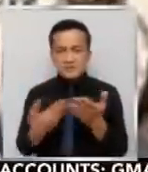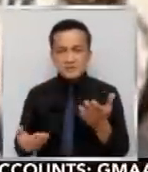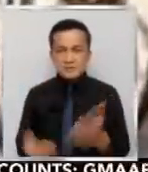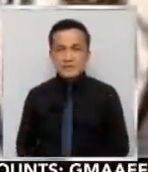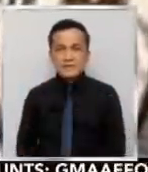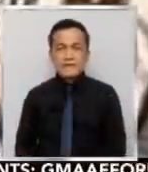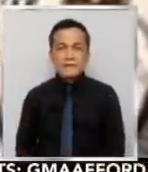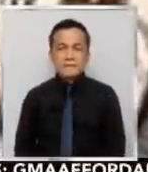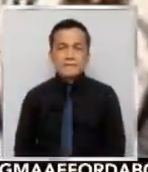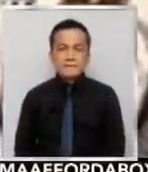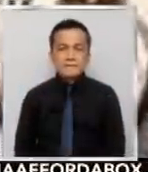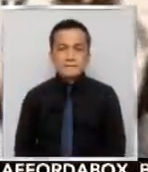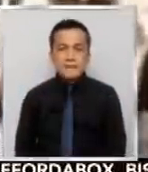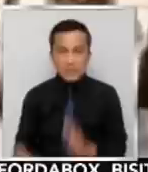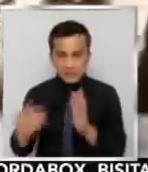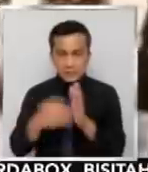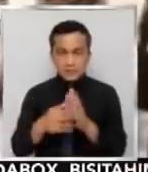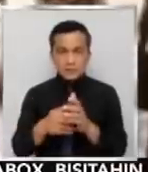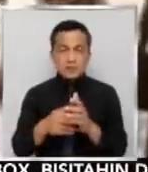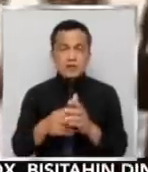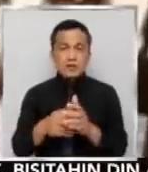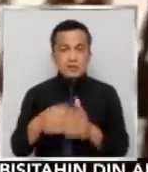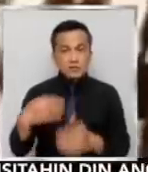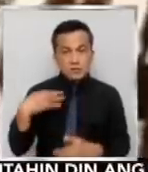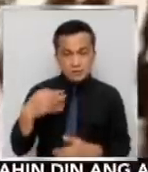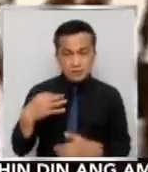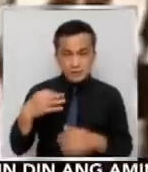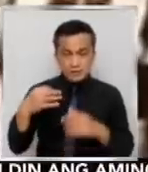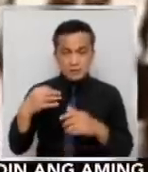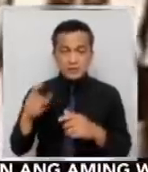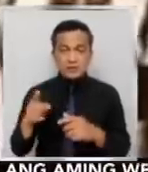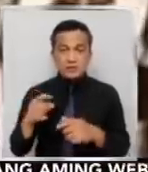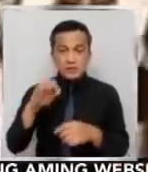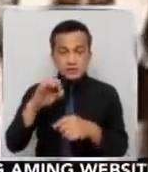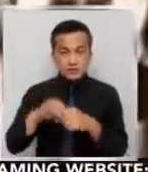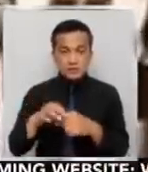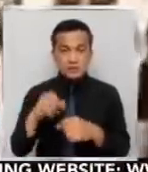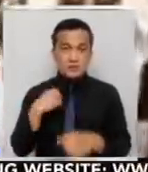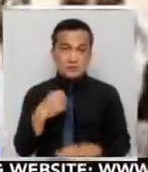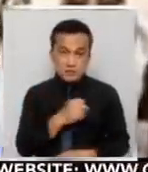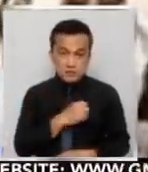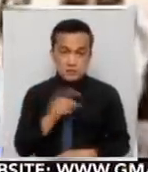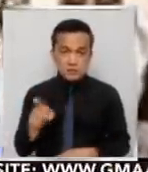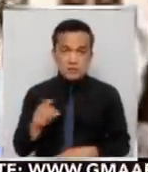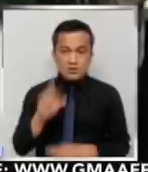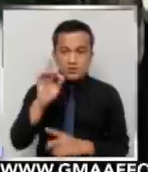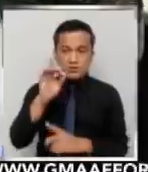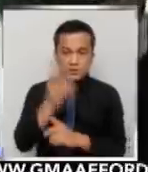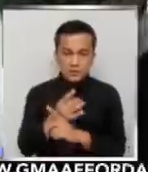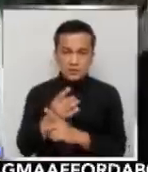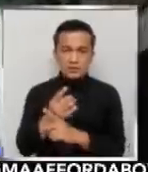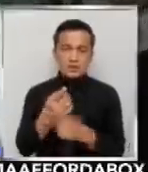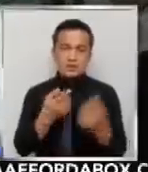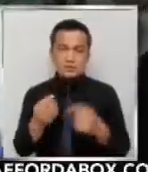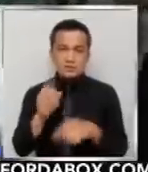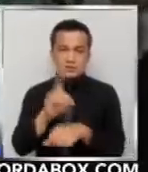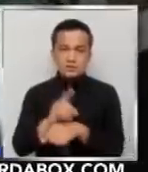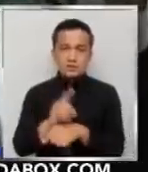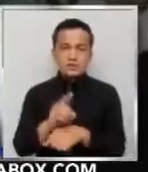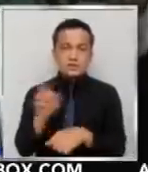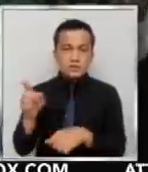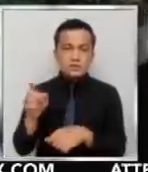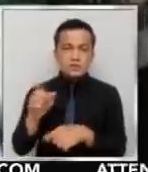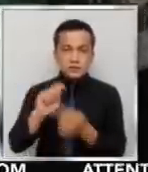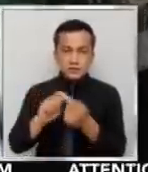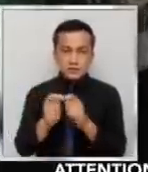Muling tumatakbo sa pagkasenador si De Lima ngayong eleksyon na 8 buwan lang ang lubusang nagampanan sa kanyang unang termino. Isa sa mga isusuro niya mga batas